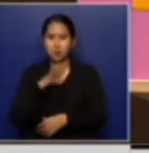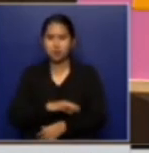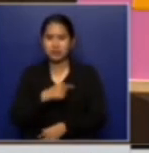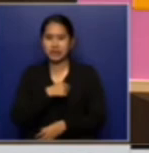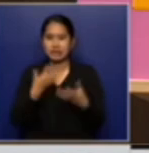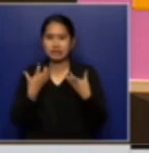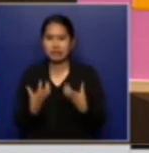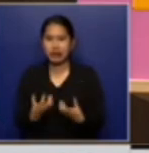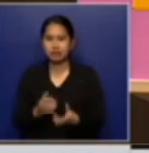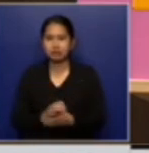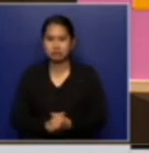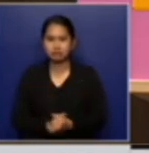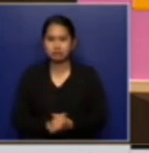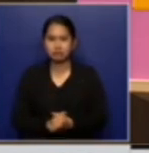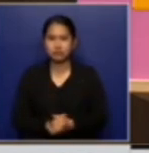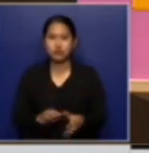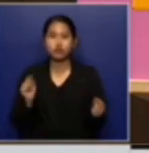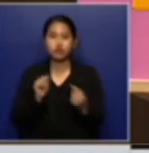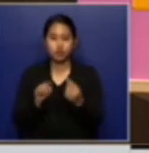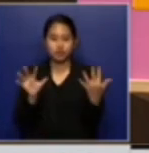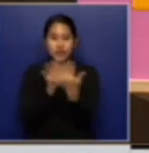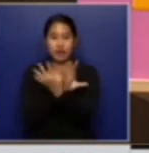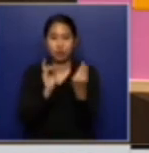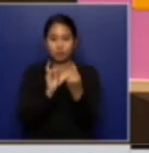คือด้านสังคม